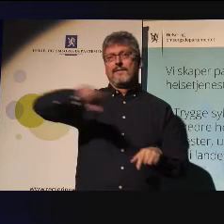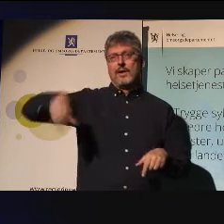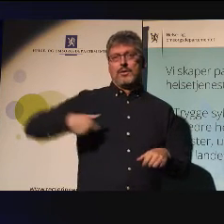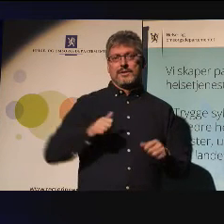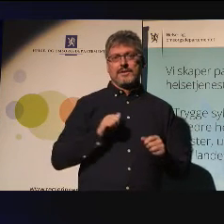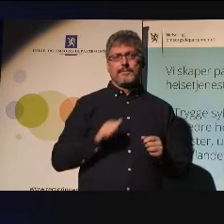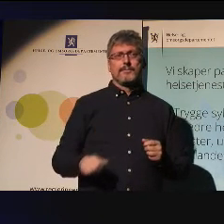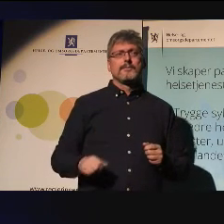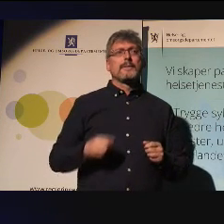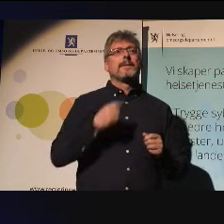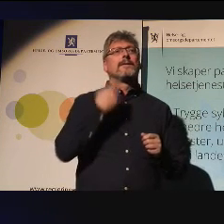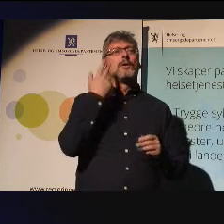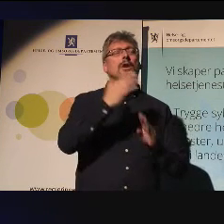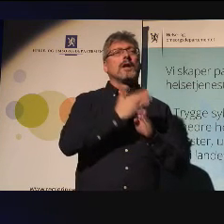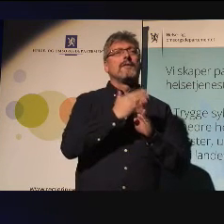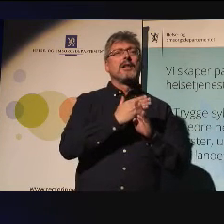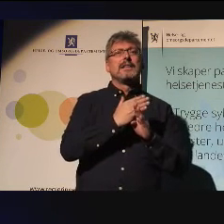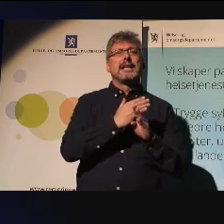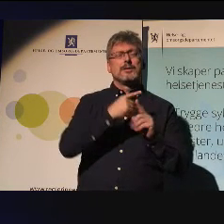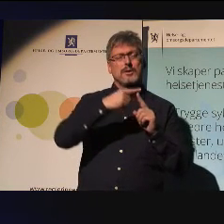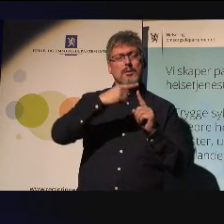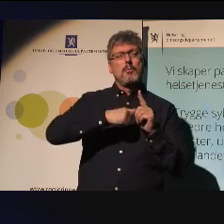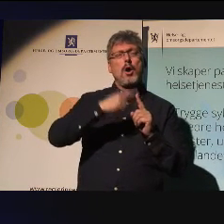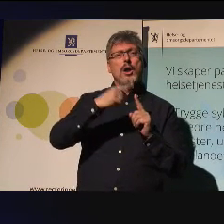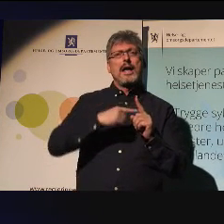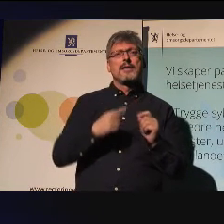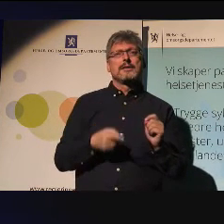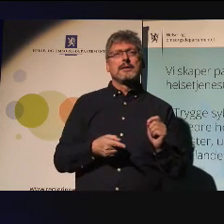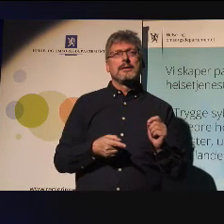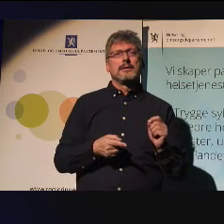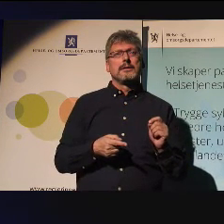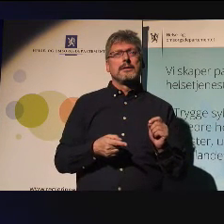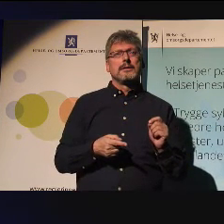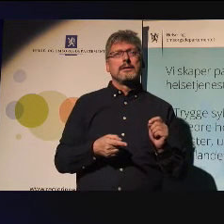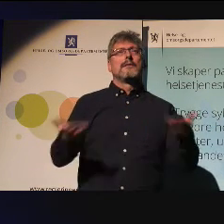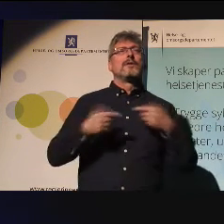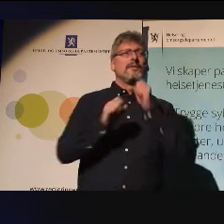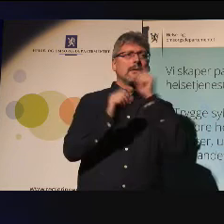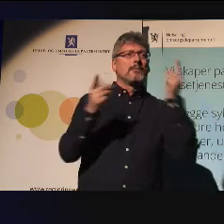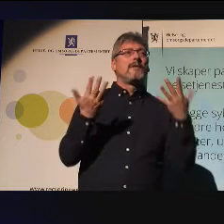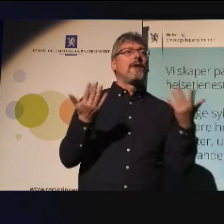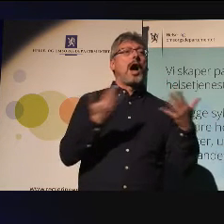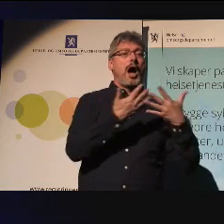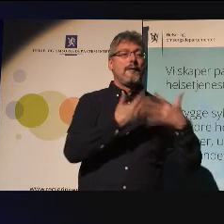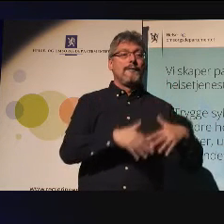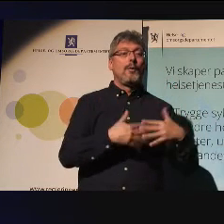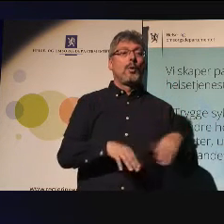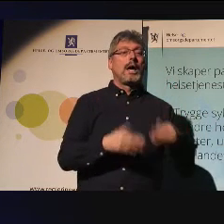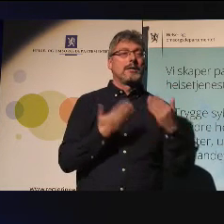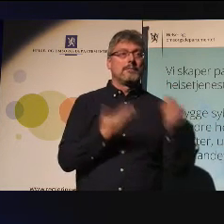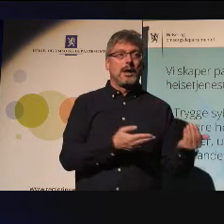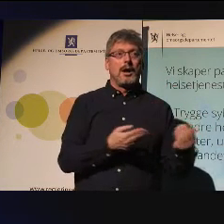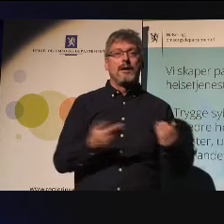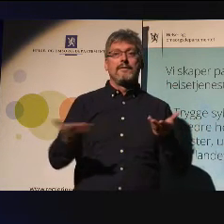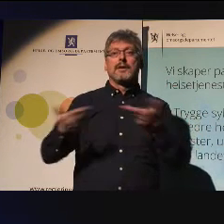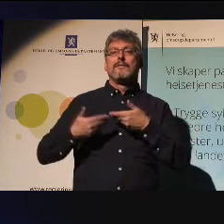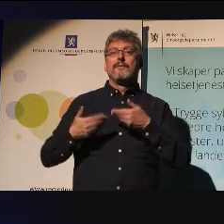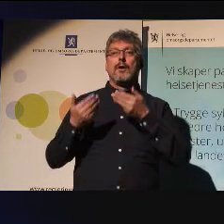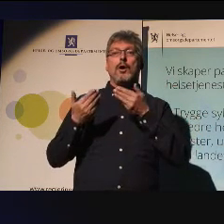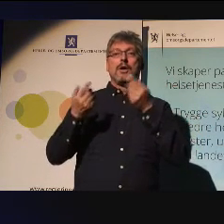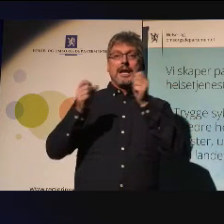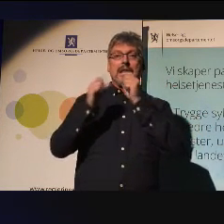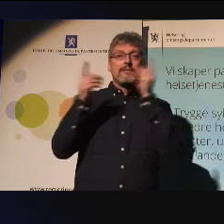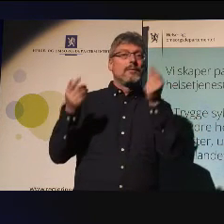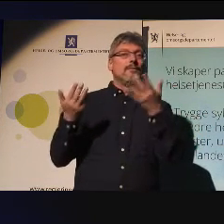Når vi måler kvaliteten på det som vi gjør, så får vi informasjon om hva som fungerer, vi får informasjon om hva som ikke